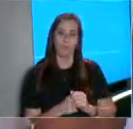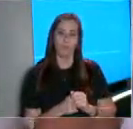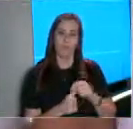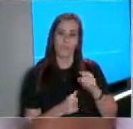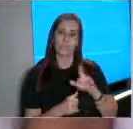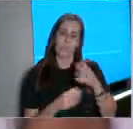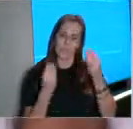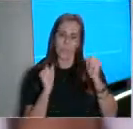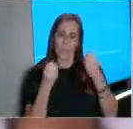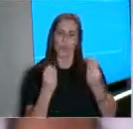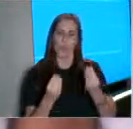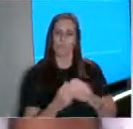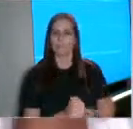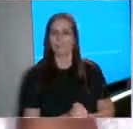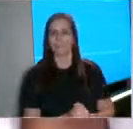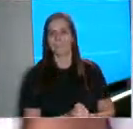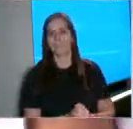זה כנראה לטובה, כנראה לטובה.